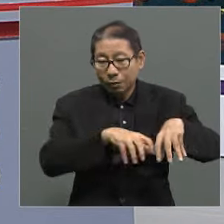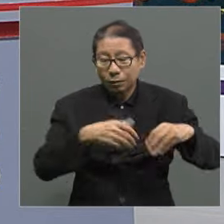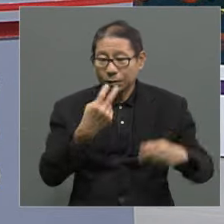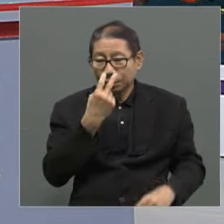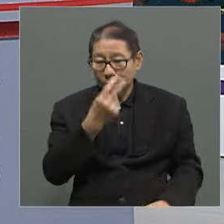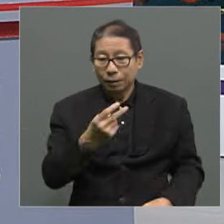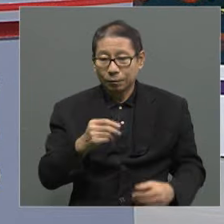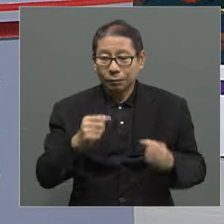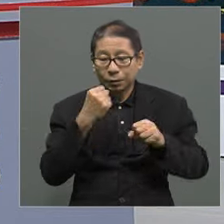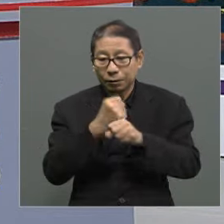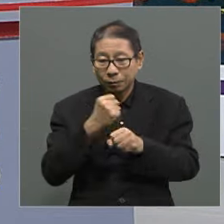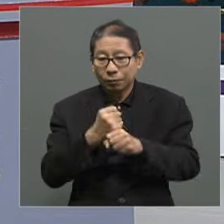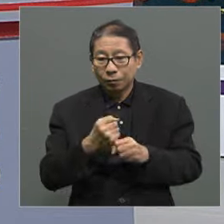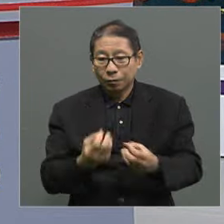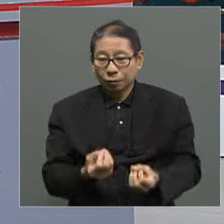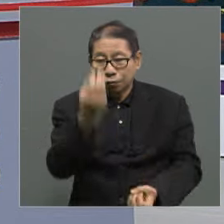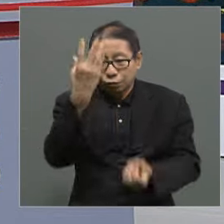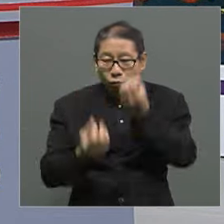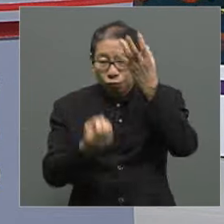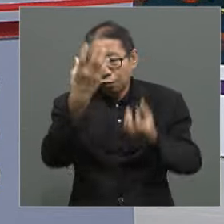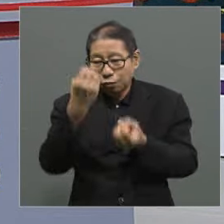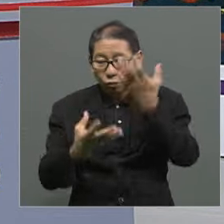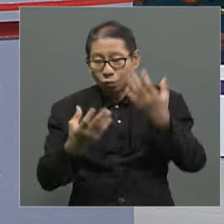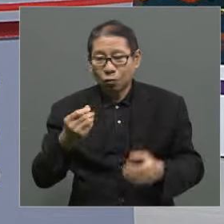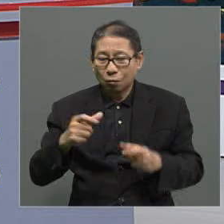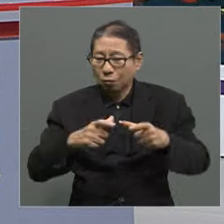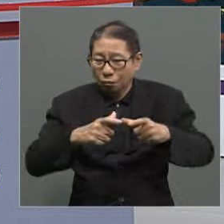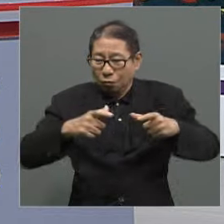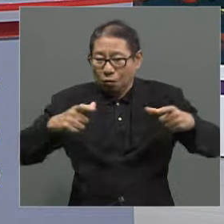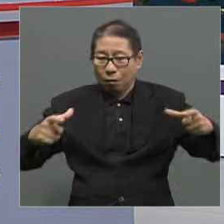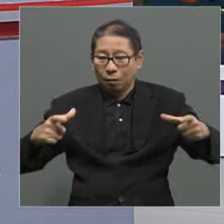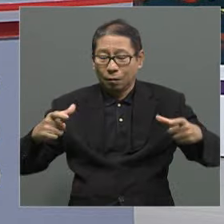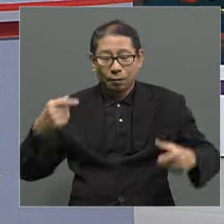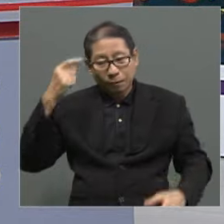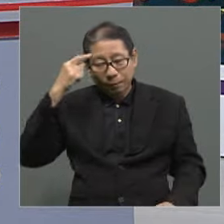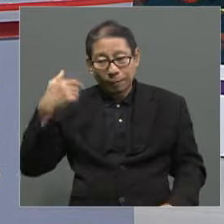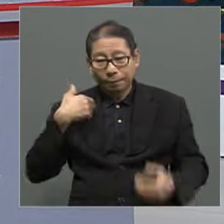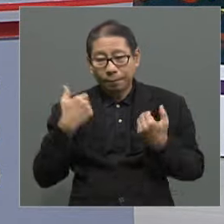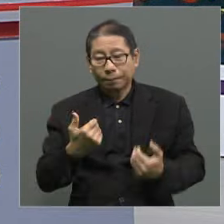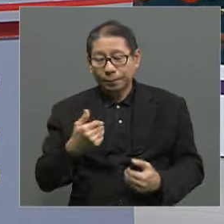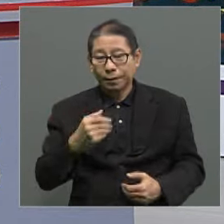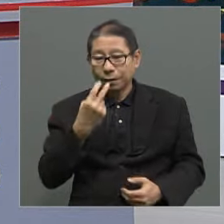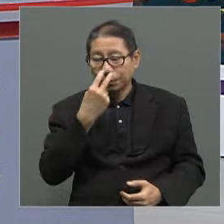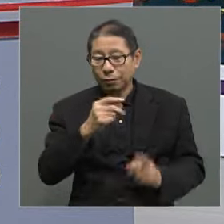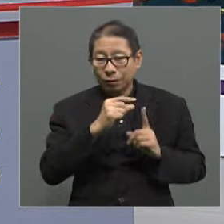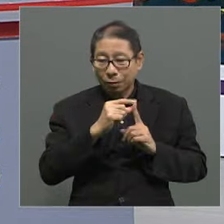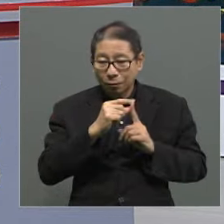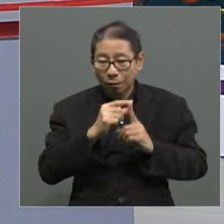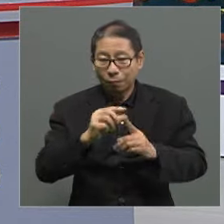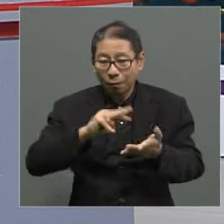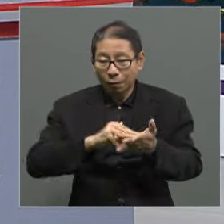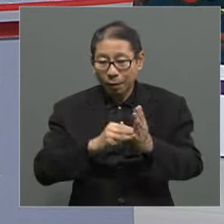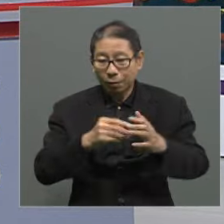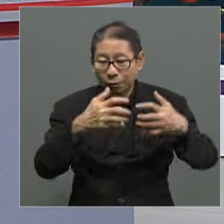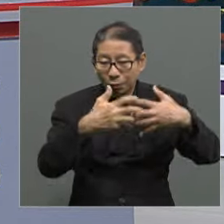สถานประกอบการที่ผลิตพลุเนี่ยคือมันเยอะมากใช่นั่นน่ะสิฮะแต่กลายเป็นว่าอันที่พอมันเข้าคำจำกัดความของคำว่า